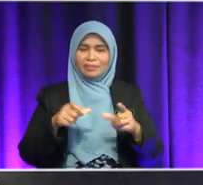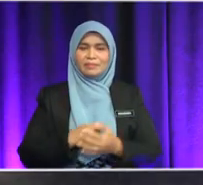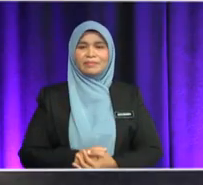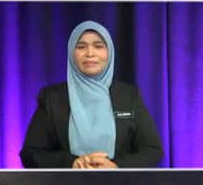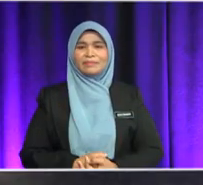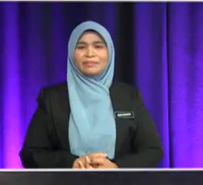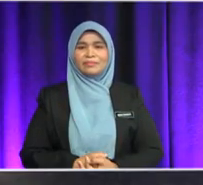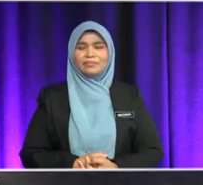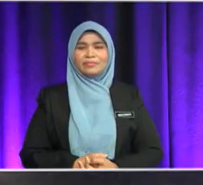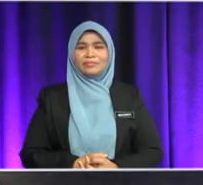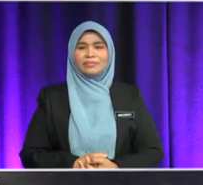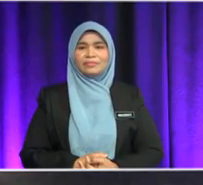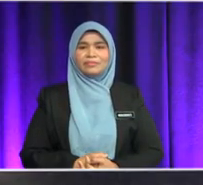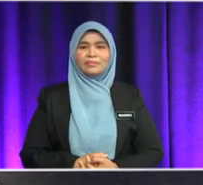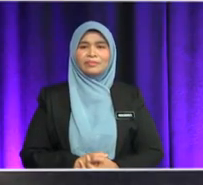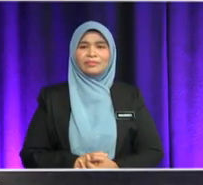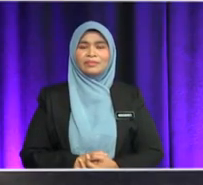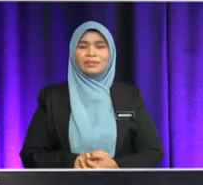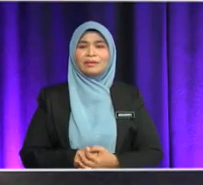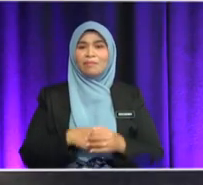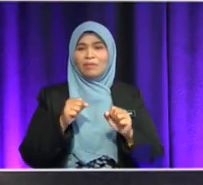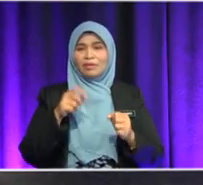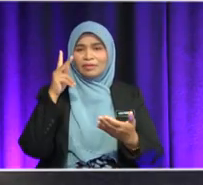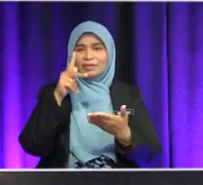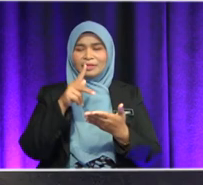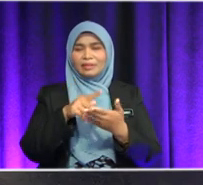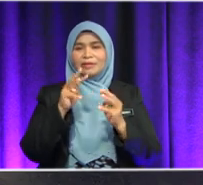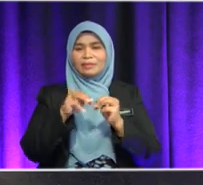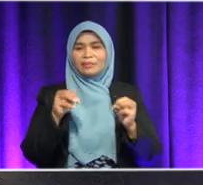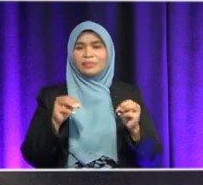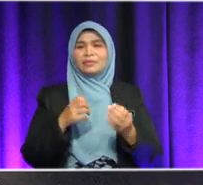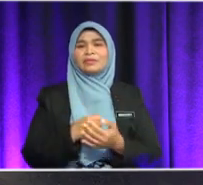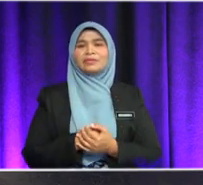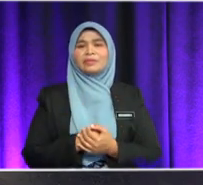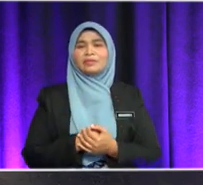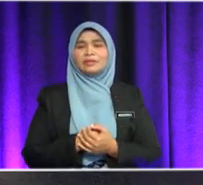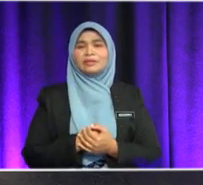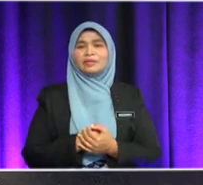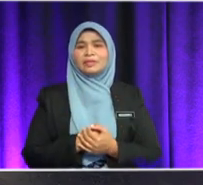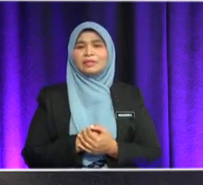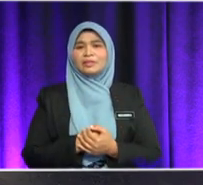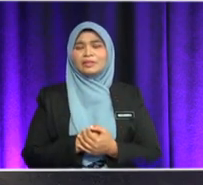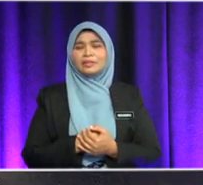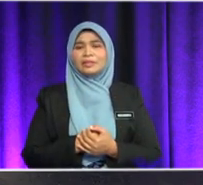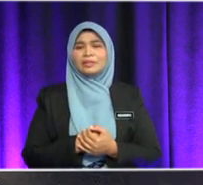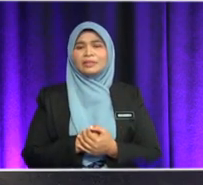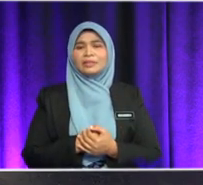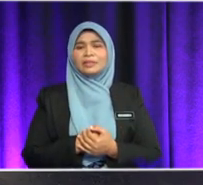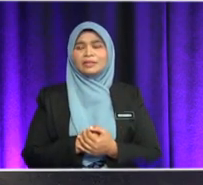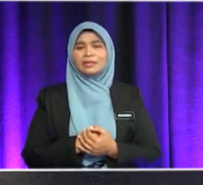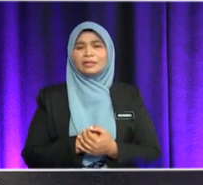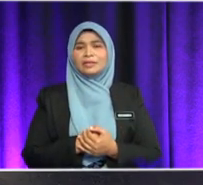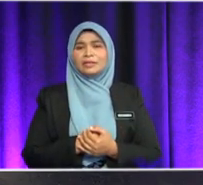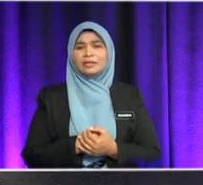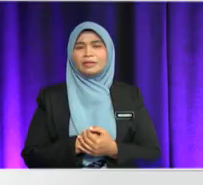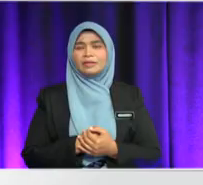kalau tak keberatan boleh ke ustaz kenalkan mereka kepada kami ya murid kita bersama kita pada hari ini kuman yang